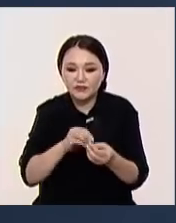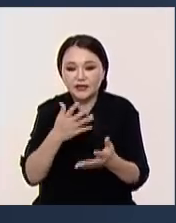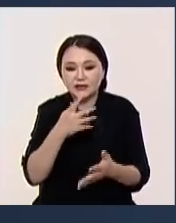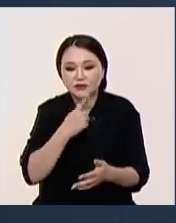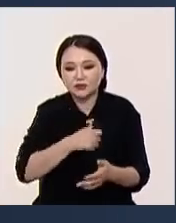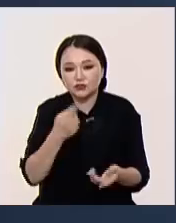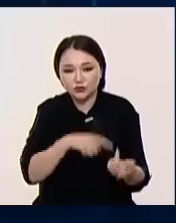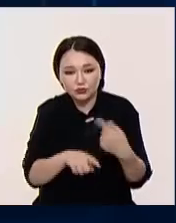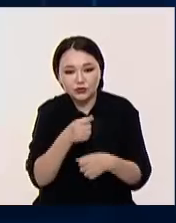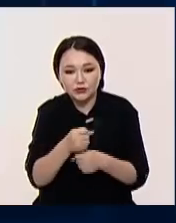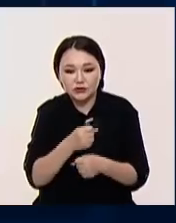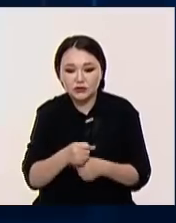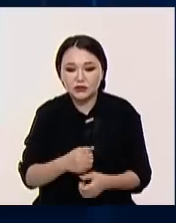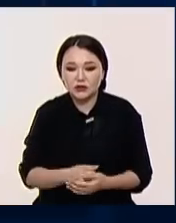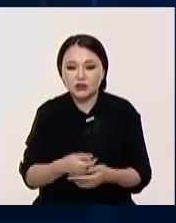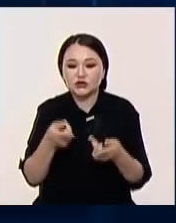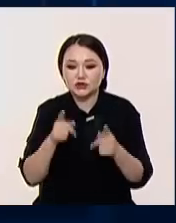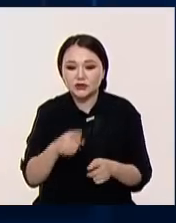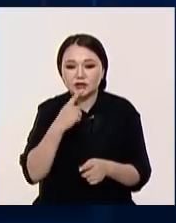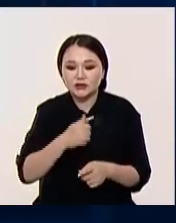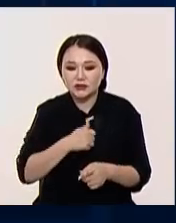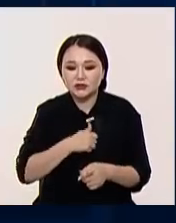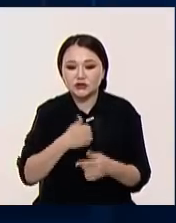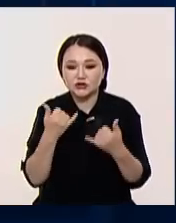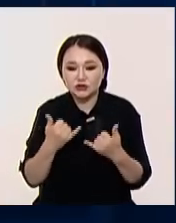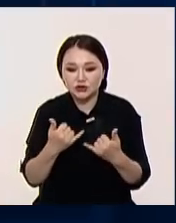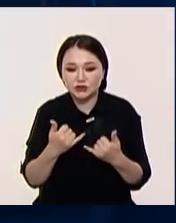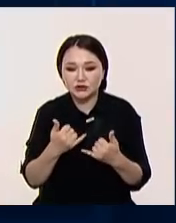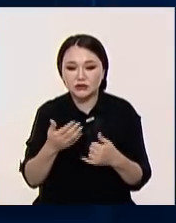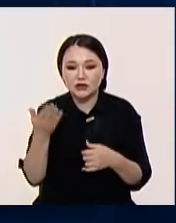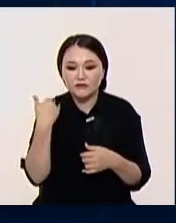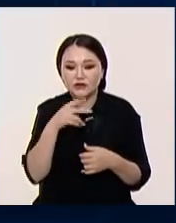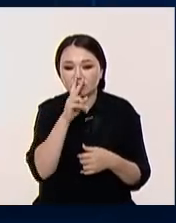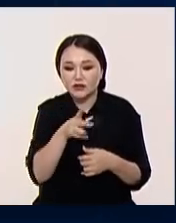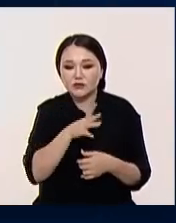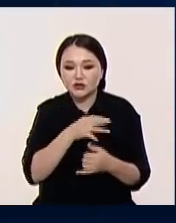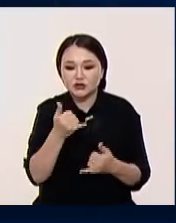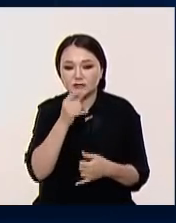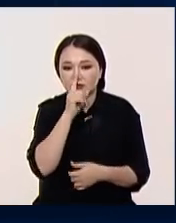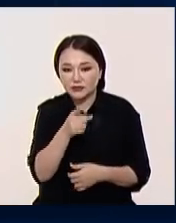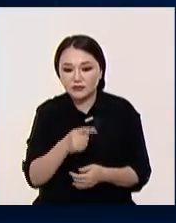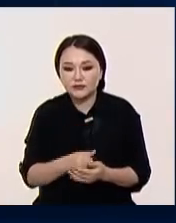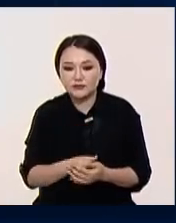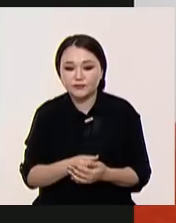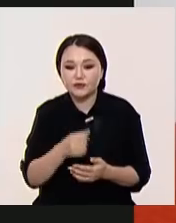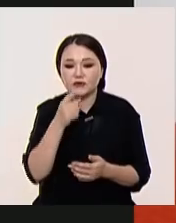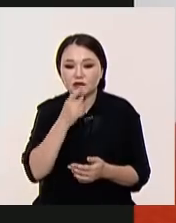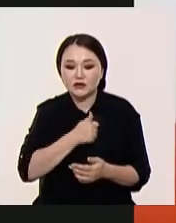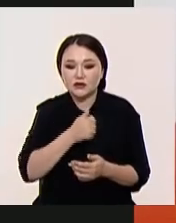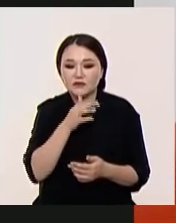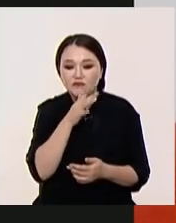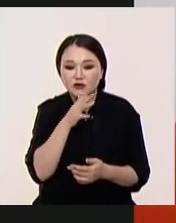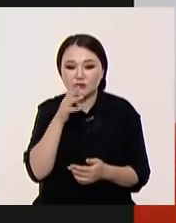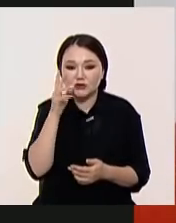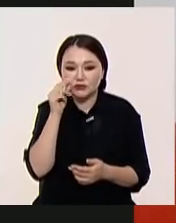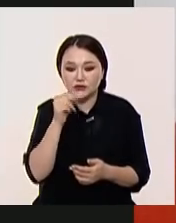күш көрсете ме? Негізінде сарбаздар қазір бұрын 2 жыл болатын, қазір 1 жыл ғой әскери мерзім